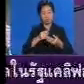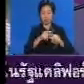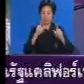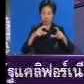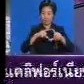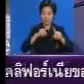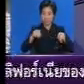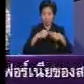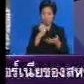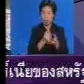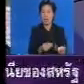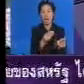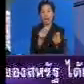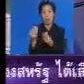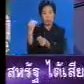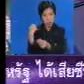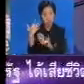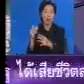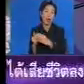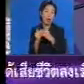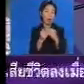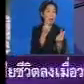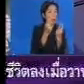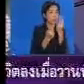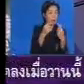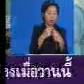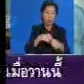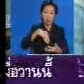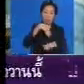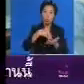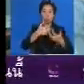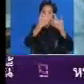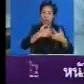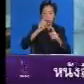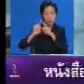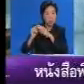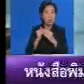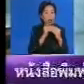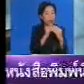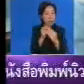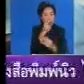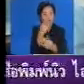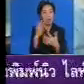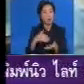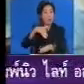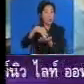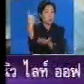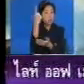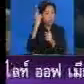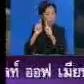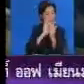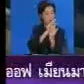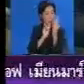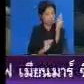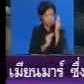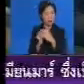รัฐมนตรีตลอดจนนะครับเยี่ยมชมในส่วนของอุตสาหกรรมประเภทต่างๆและรวมไปถึงครับทัศนศึกษาแหล่งท่องเที่ยวที่สำคัญภายใน